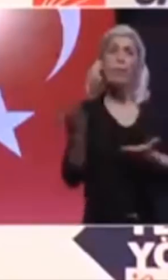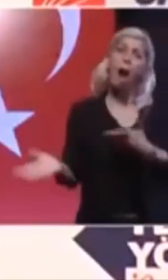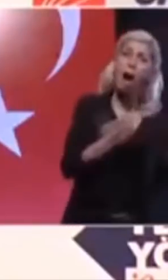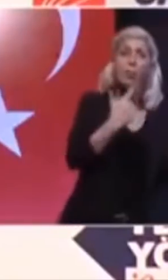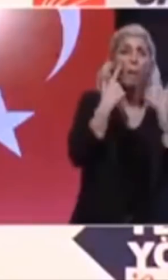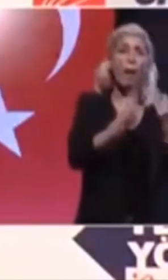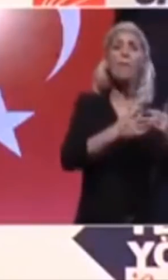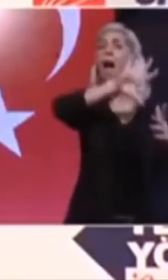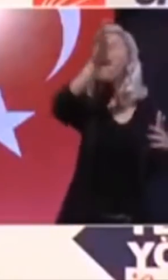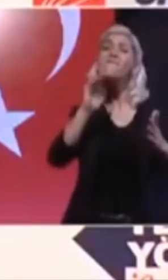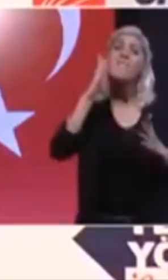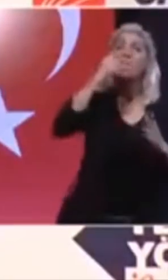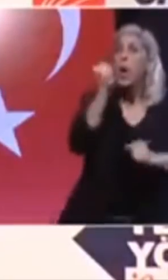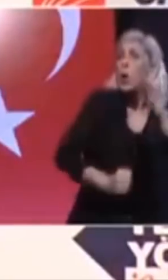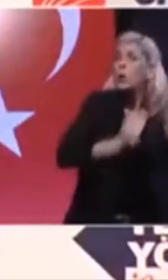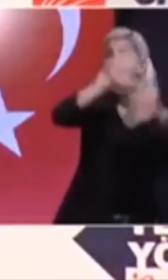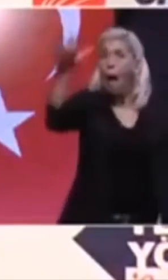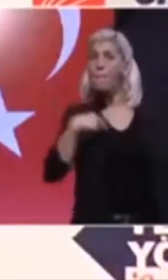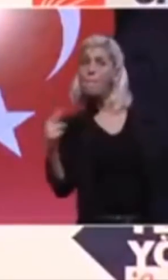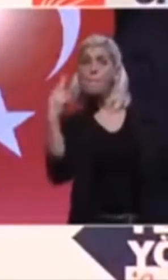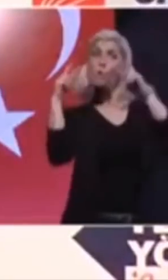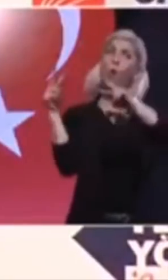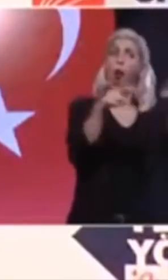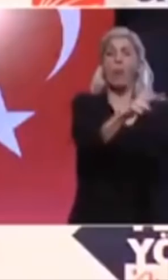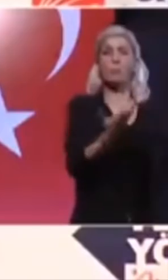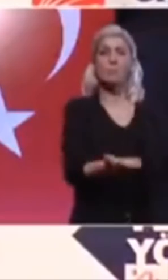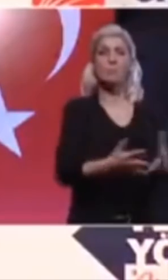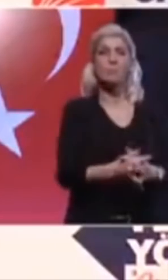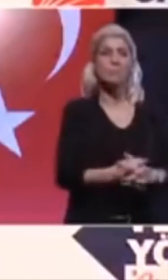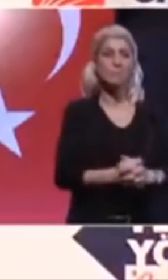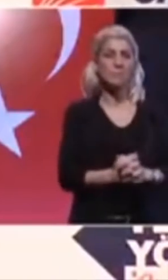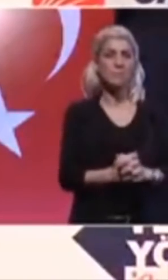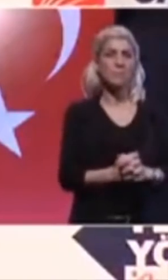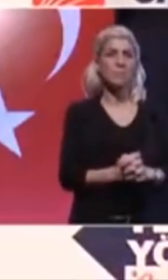Hadi bakalım. En çok kim koşacak hep beraber görelim.